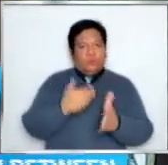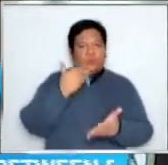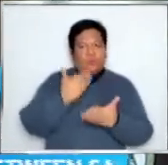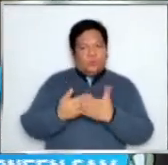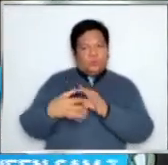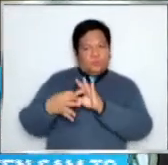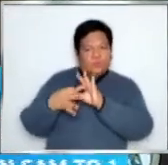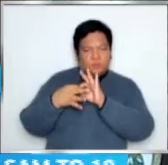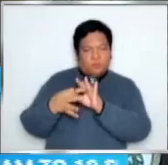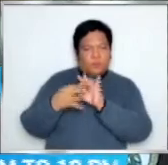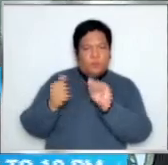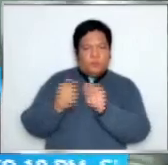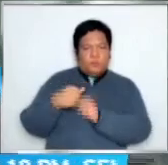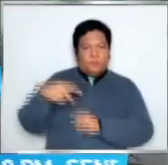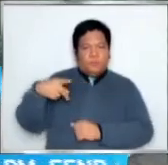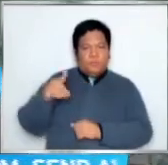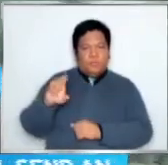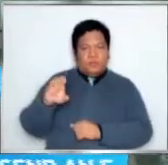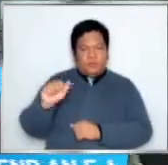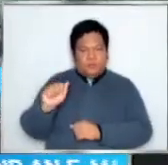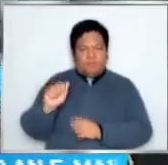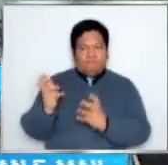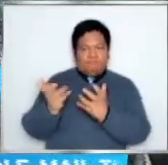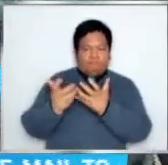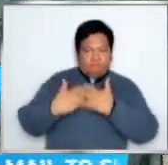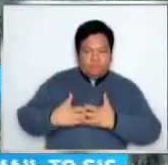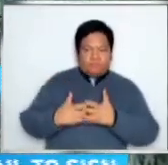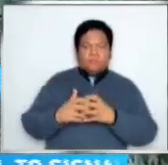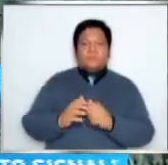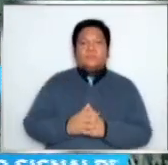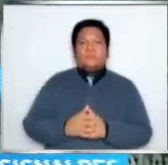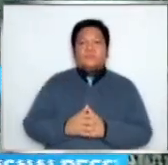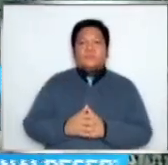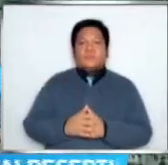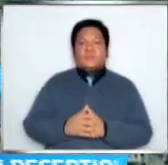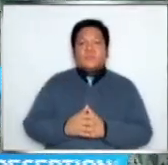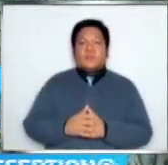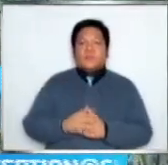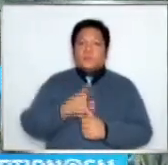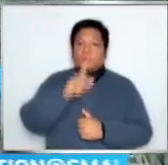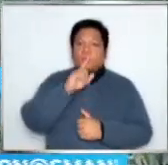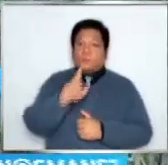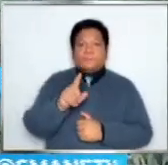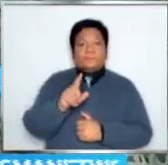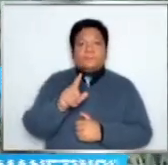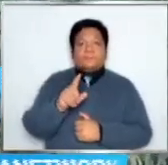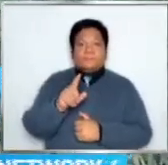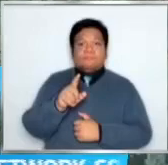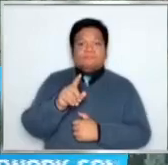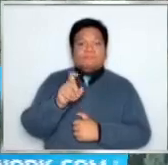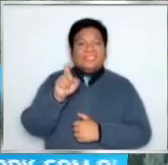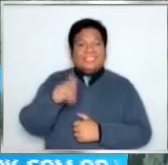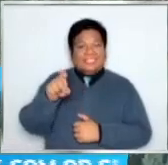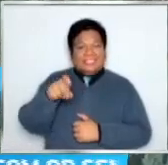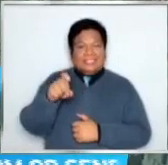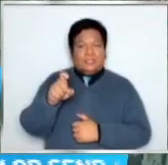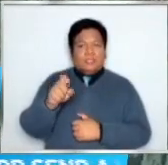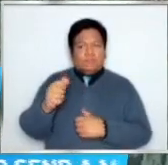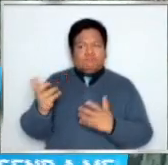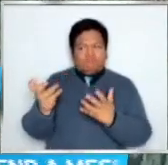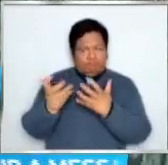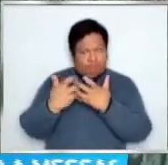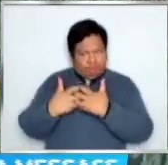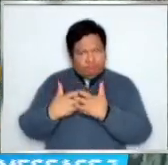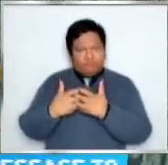sa poster brother ko tito si Wilkins sa PMA. Pero aside from that, kailangan naming magtulungan. Hindi lang